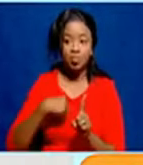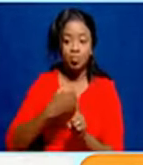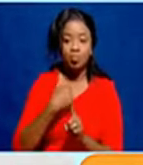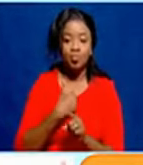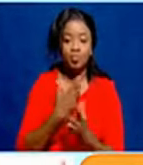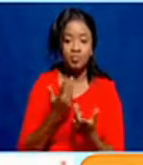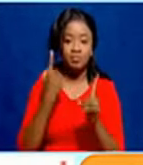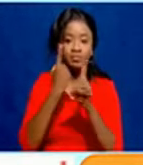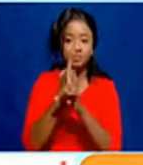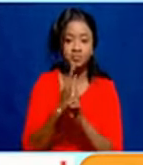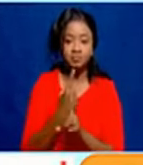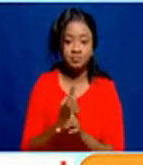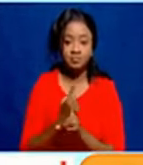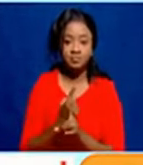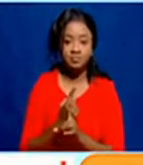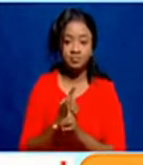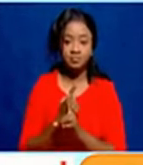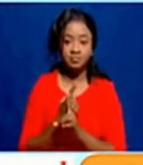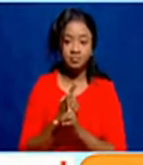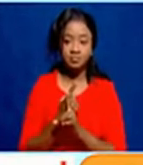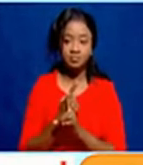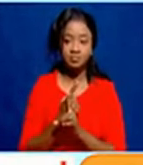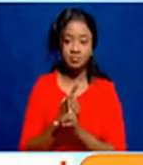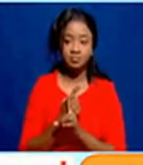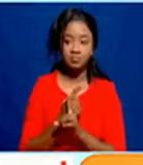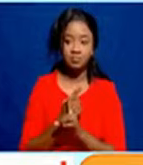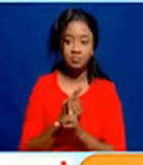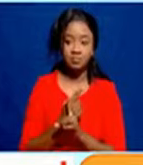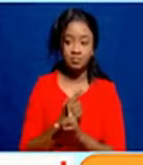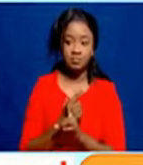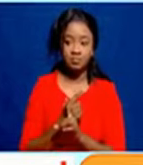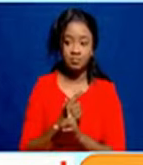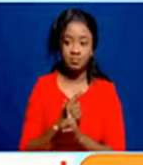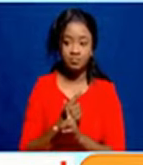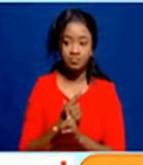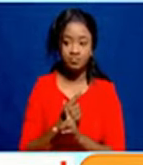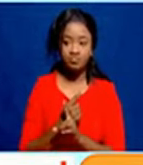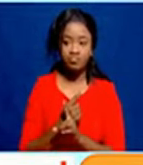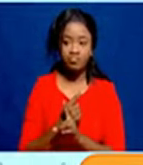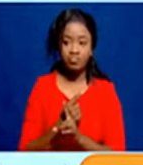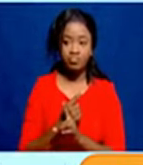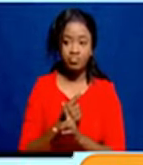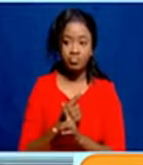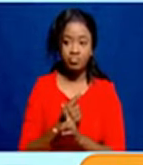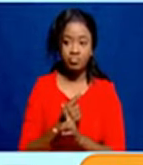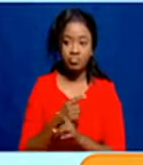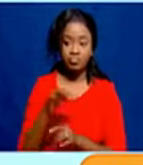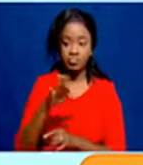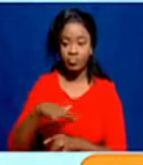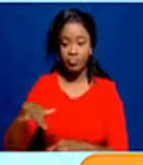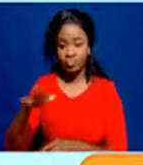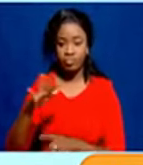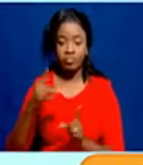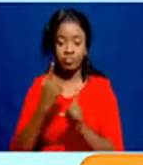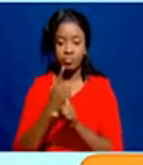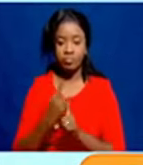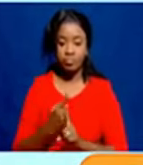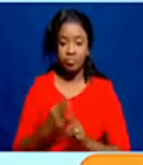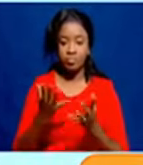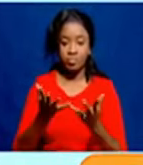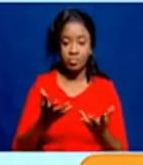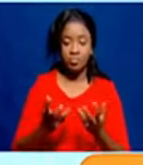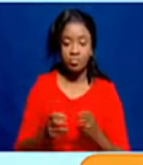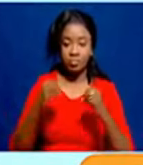resource cities that have been planned. And also now, you know, there's a large project that requires about 700 megawatts.